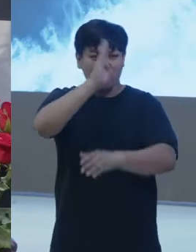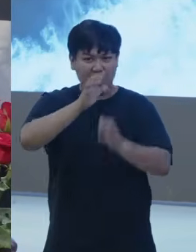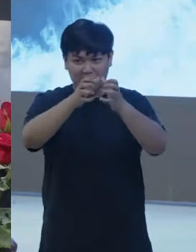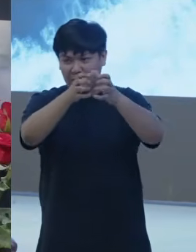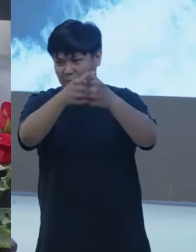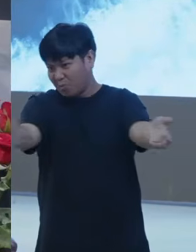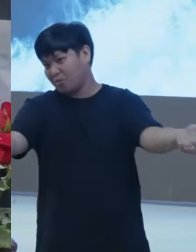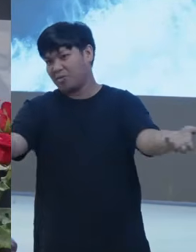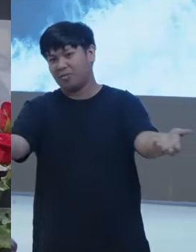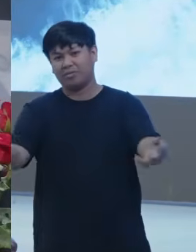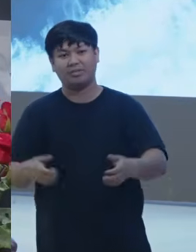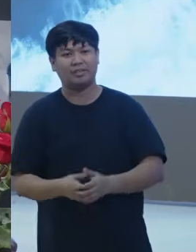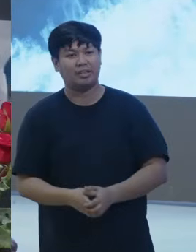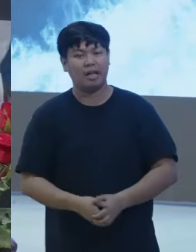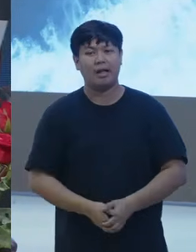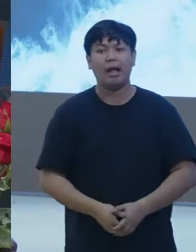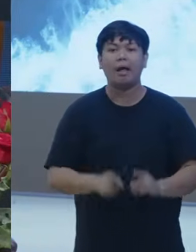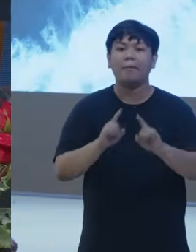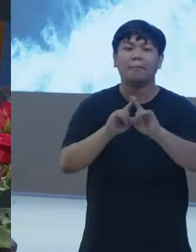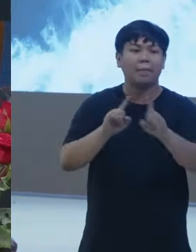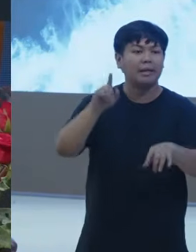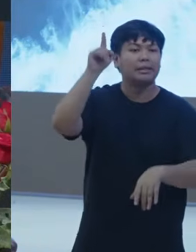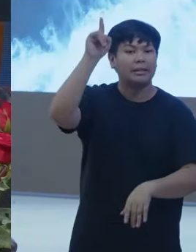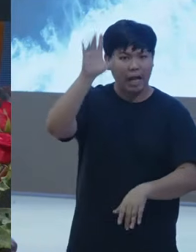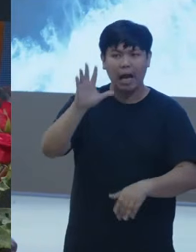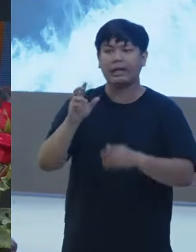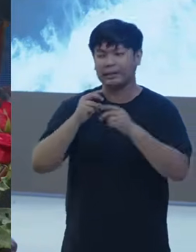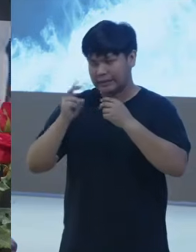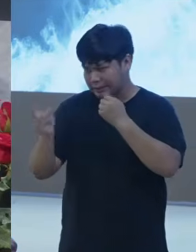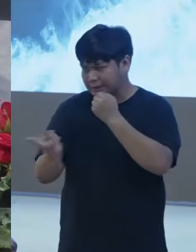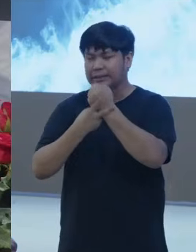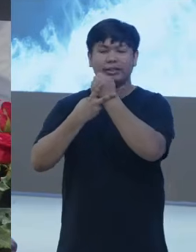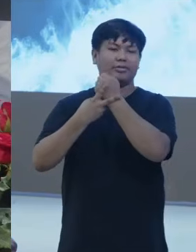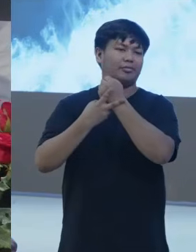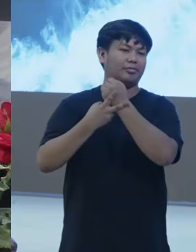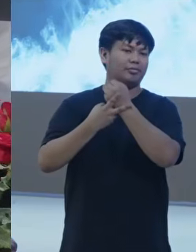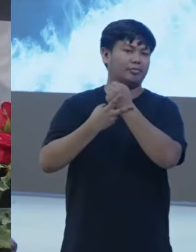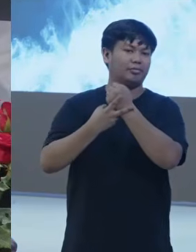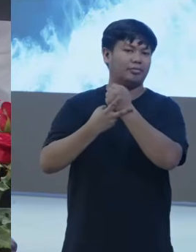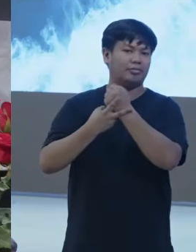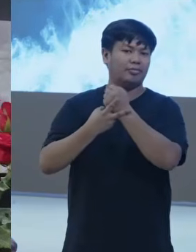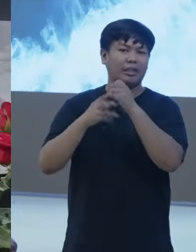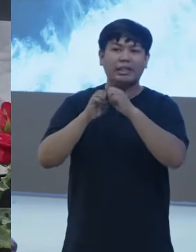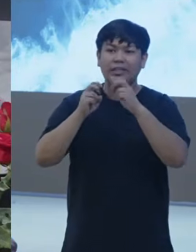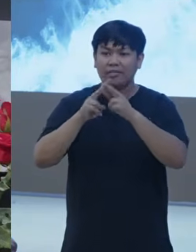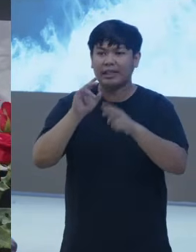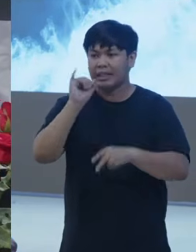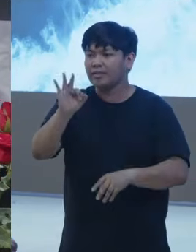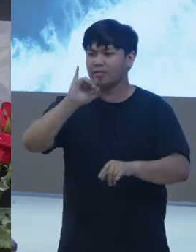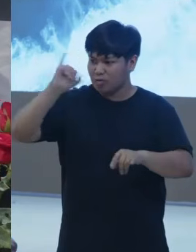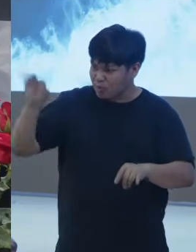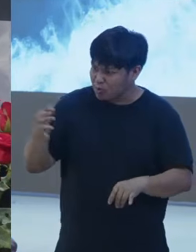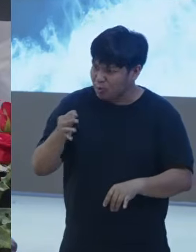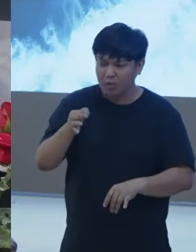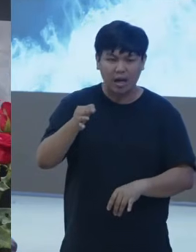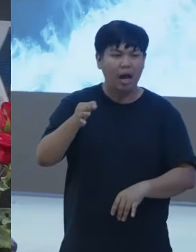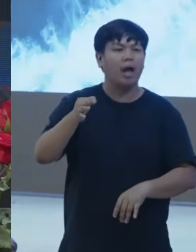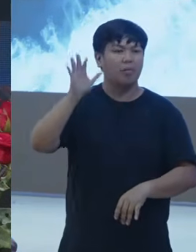Tapat ang pag-ibig, niligtas niya magmula sa tiyak na kamatayan,